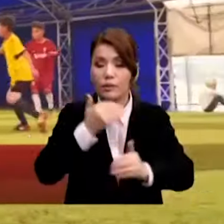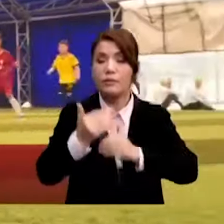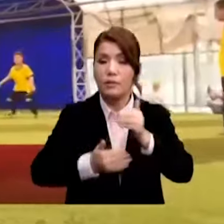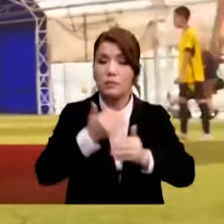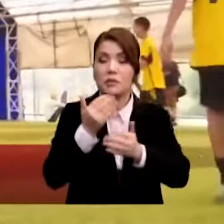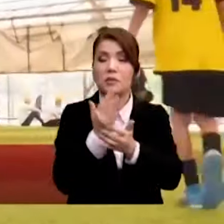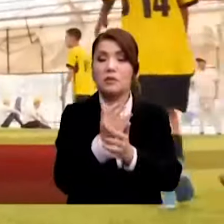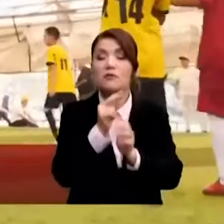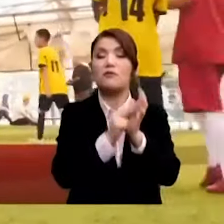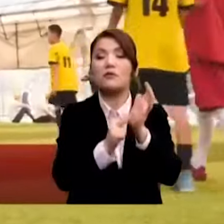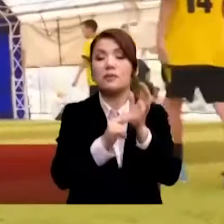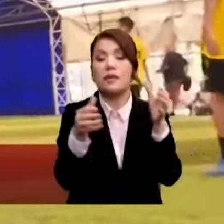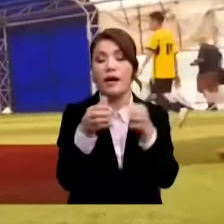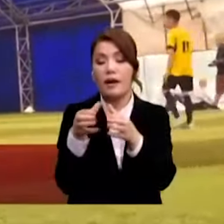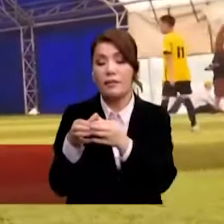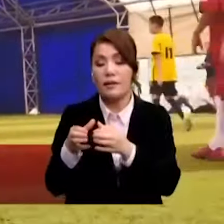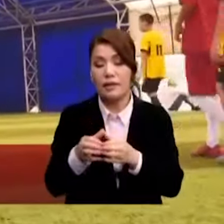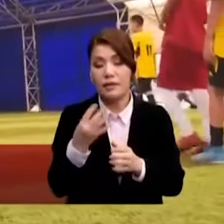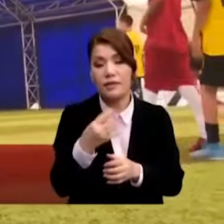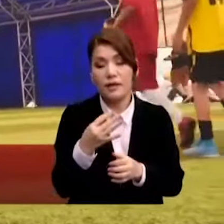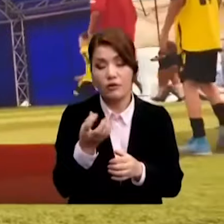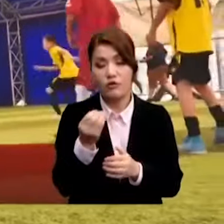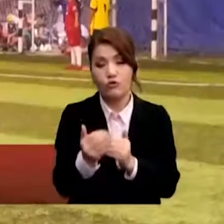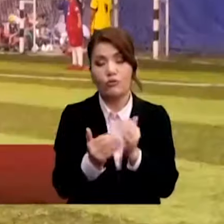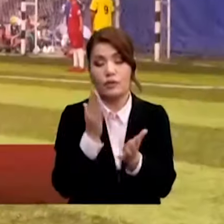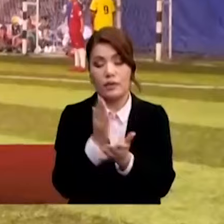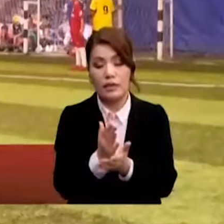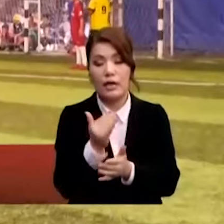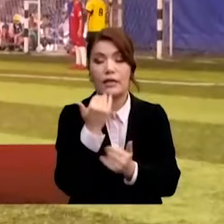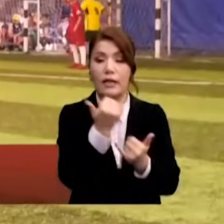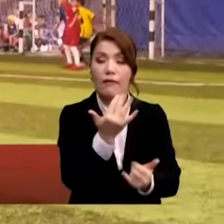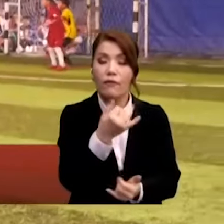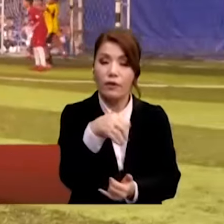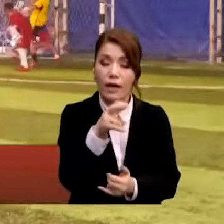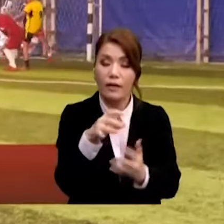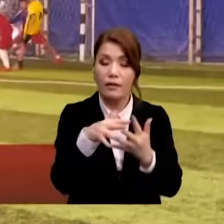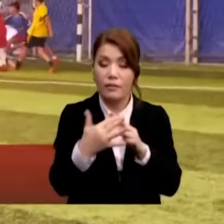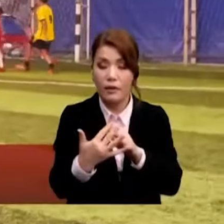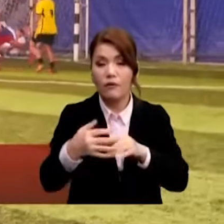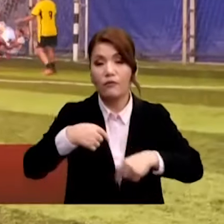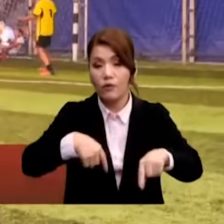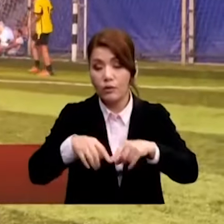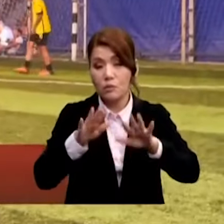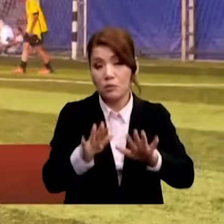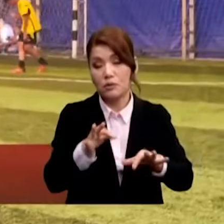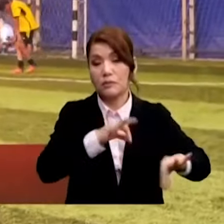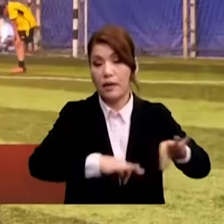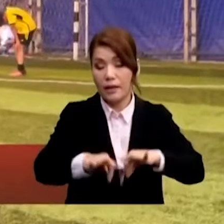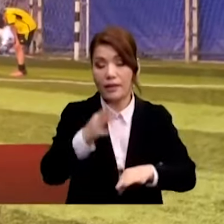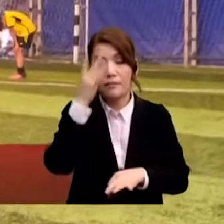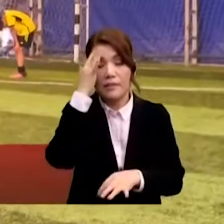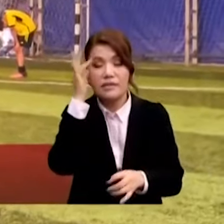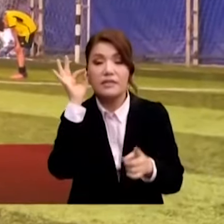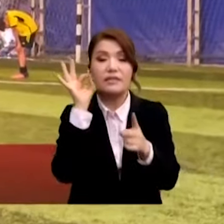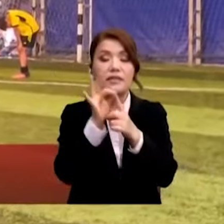год, и на сегодня это 80 команд. Еще порядка 40 в процессе вхождения. Для фонда «Халык» «Аул футбол» не просто проект,